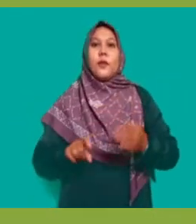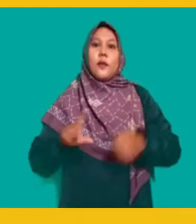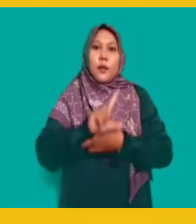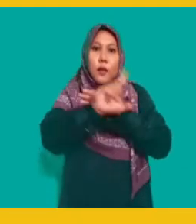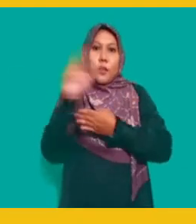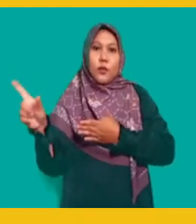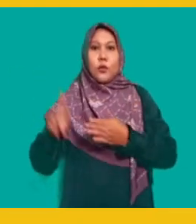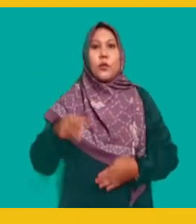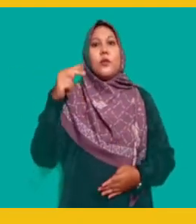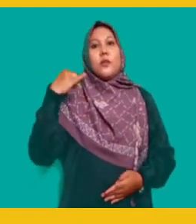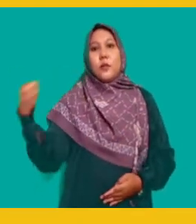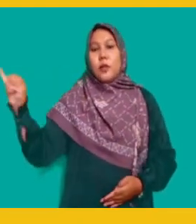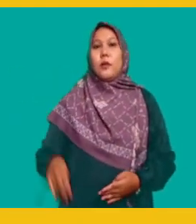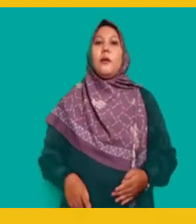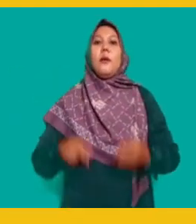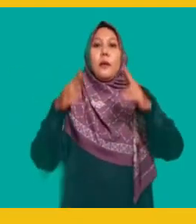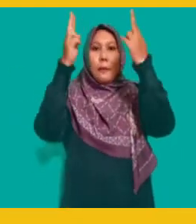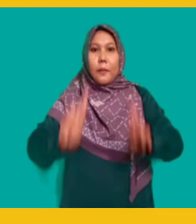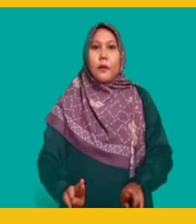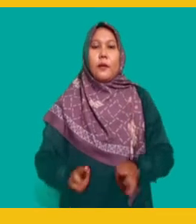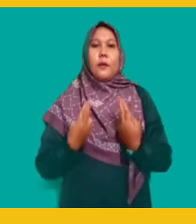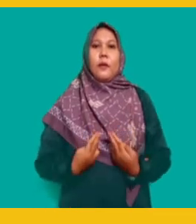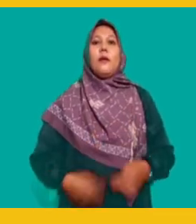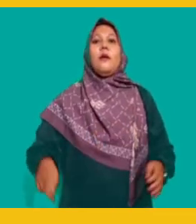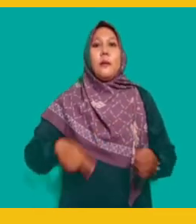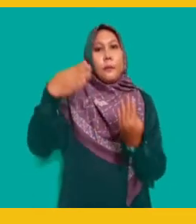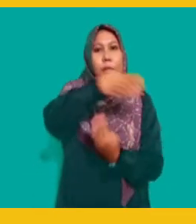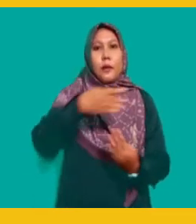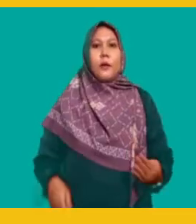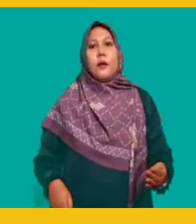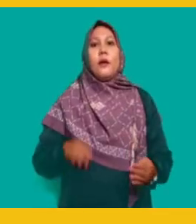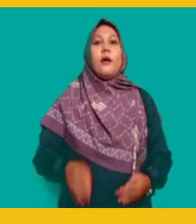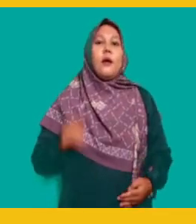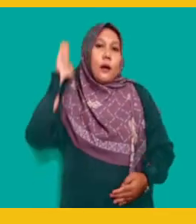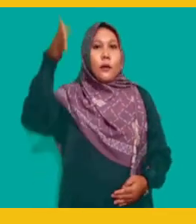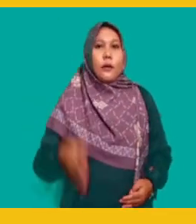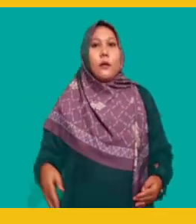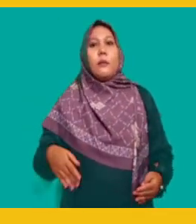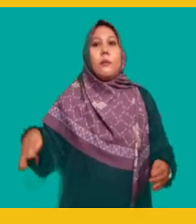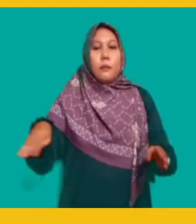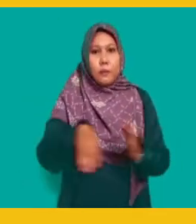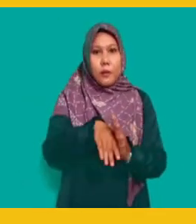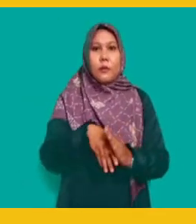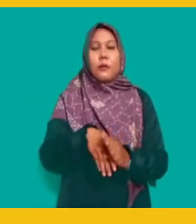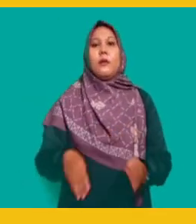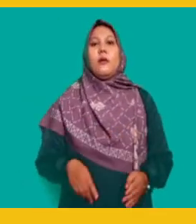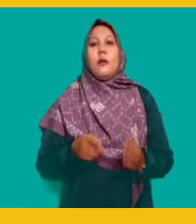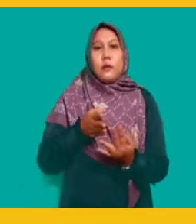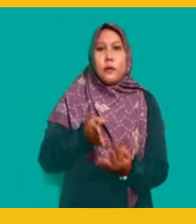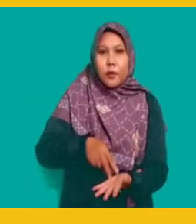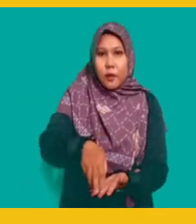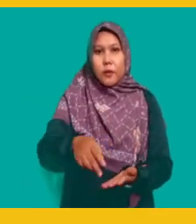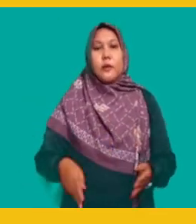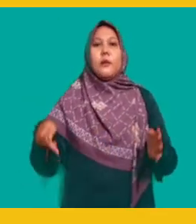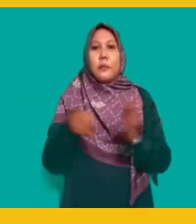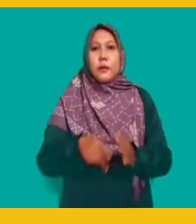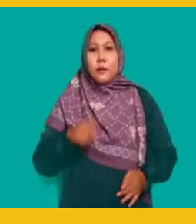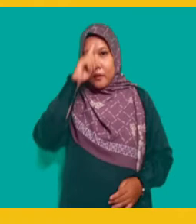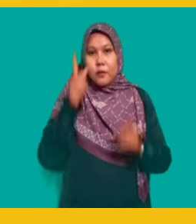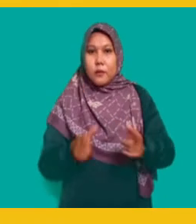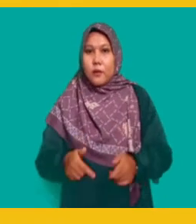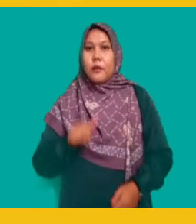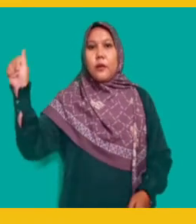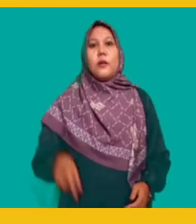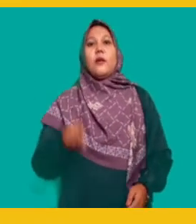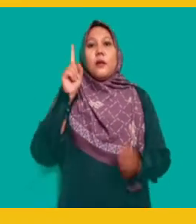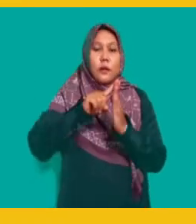dari ketua majelis kepada panitera pengganti, dan penyerahan berkas dari panitera pengganti kepada petugas layanan dan juru